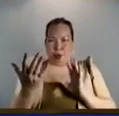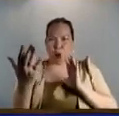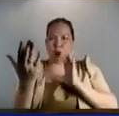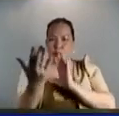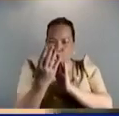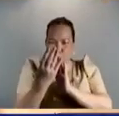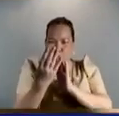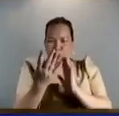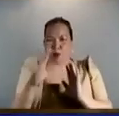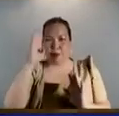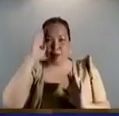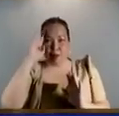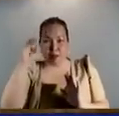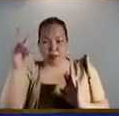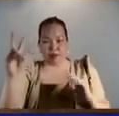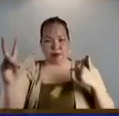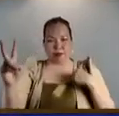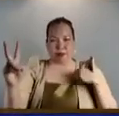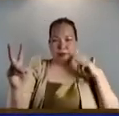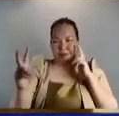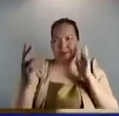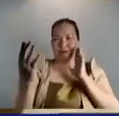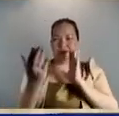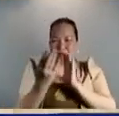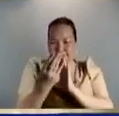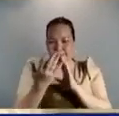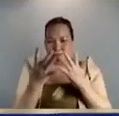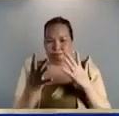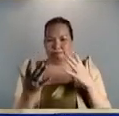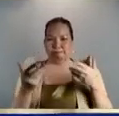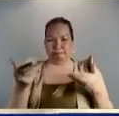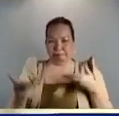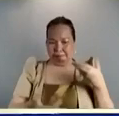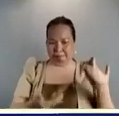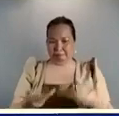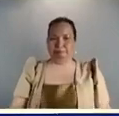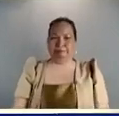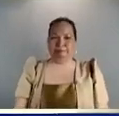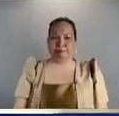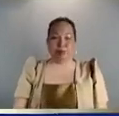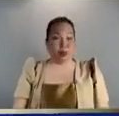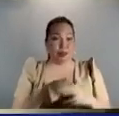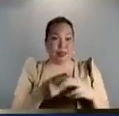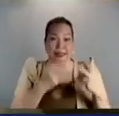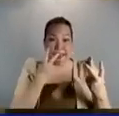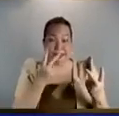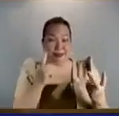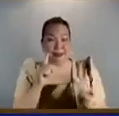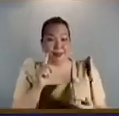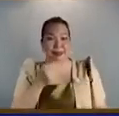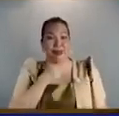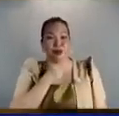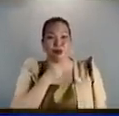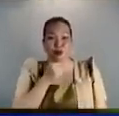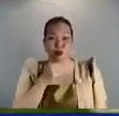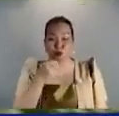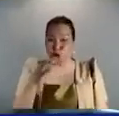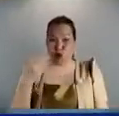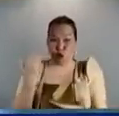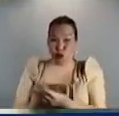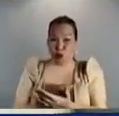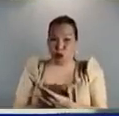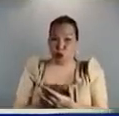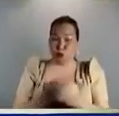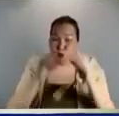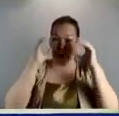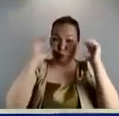ho yan, ito yung nangyayari sa loob ng Malacanang. So, titingnan nga po natin kung nakarating na nga po ba si